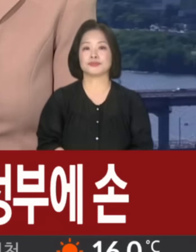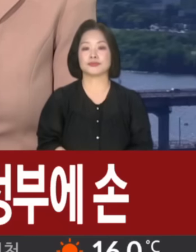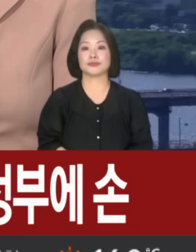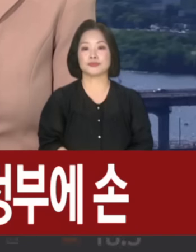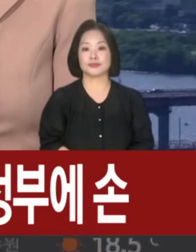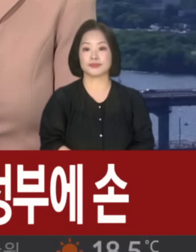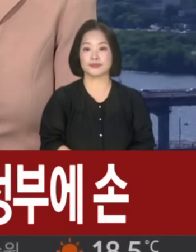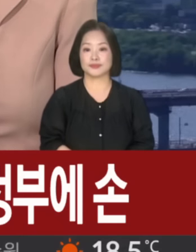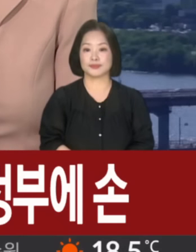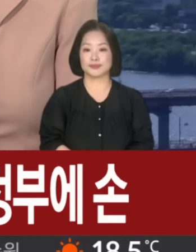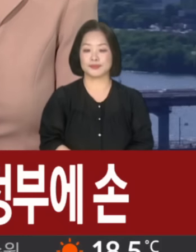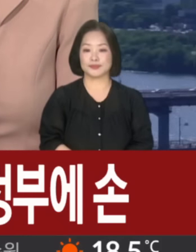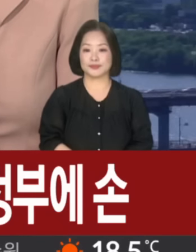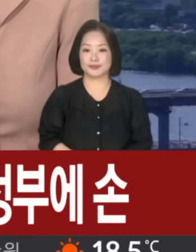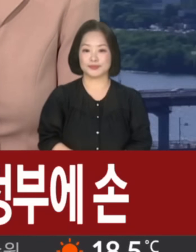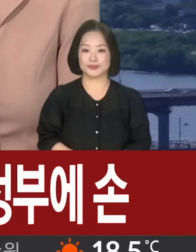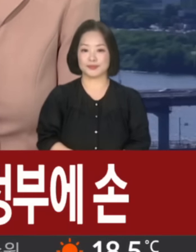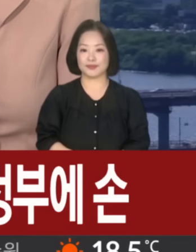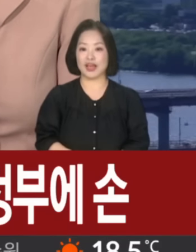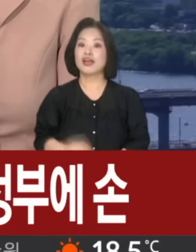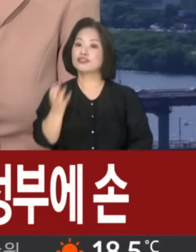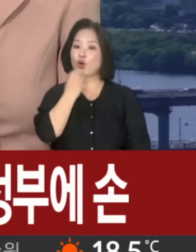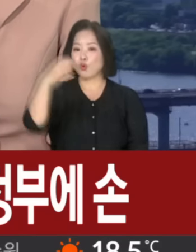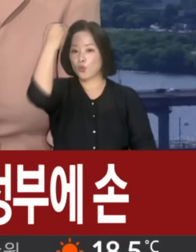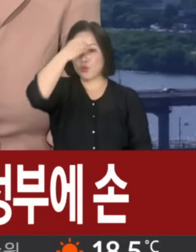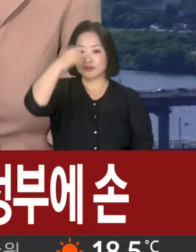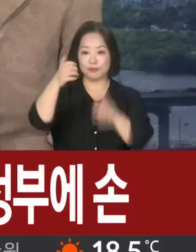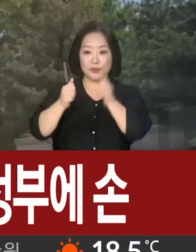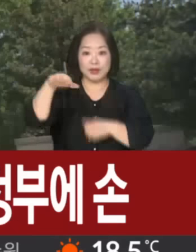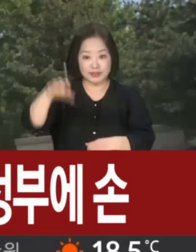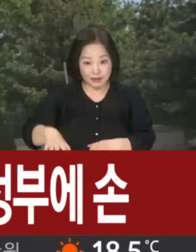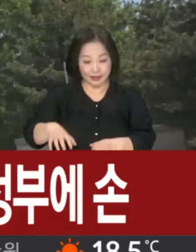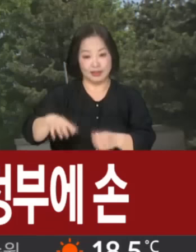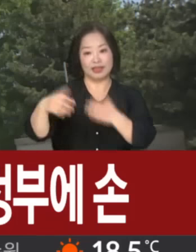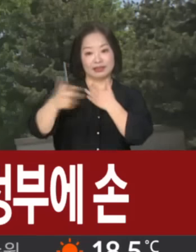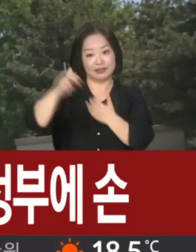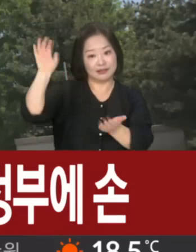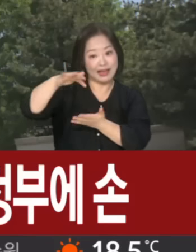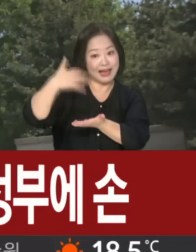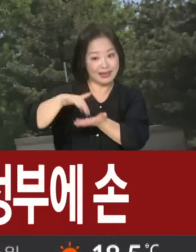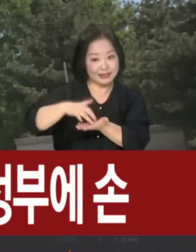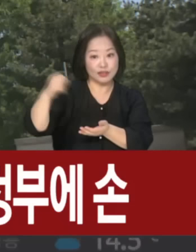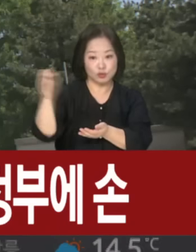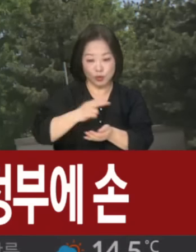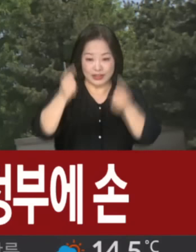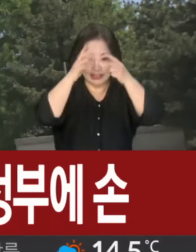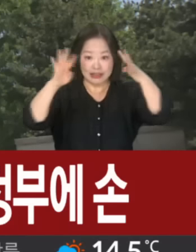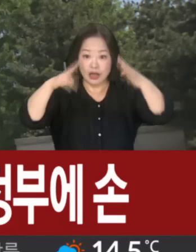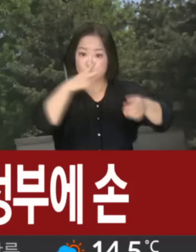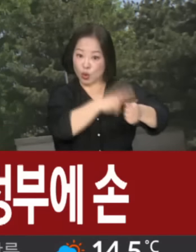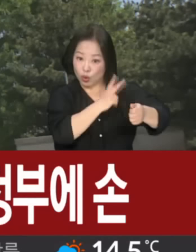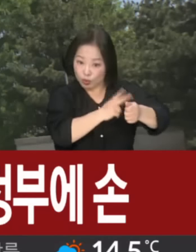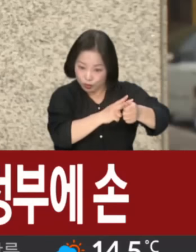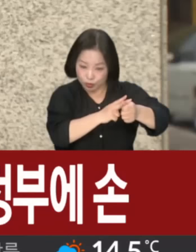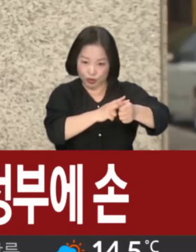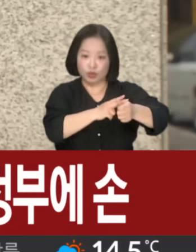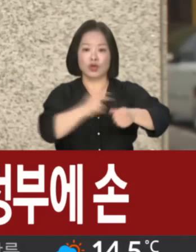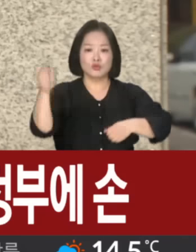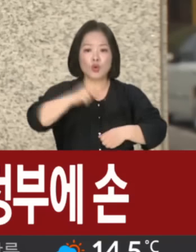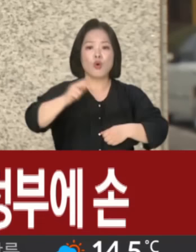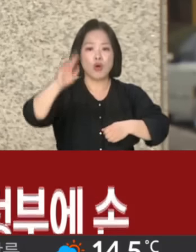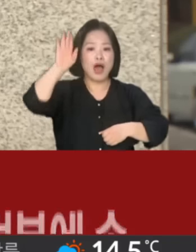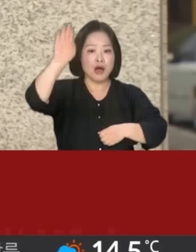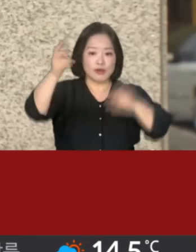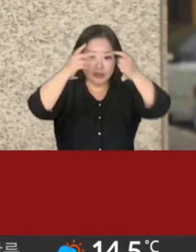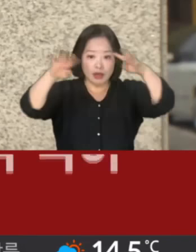전해주시죠. 네, 서울고등법원은 의대생과 전공의, 의대 교수와 수험생 등이 제기한